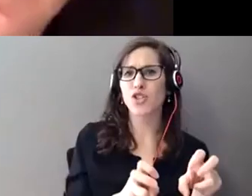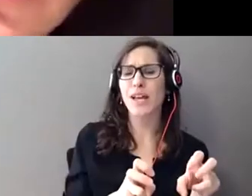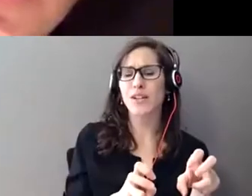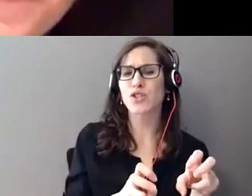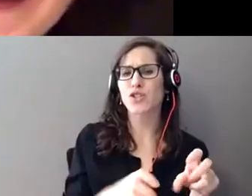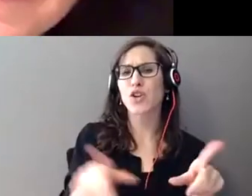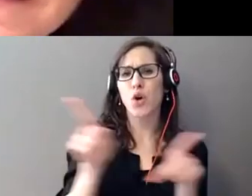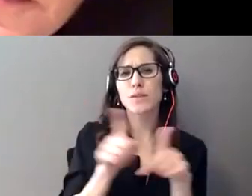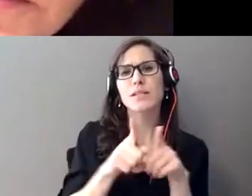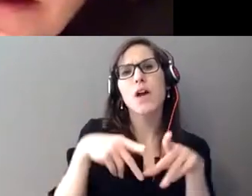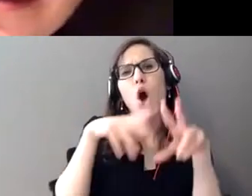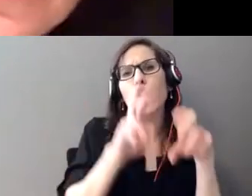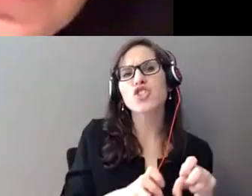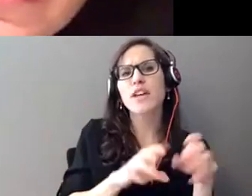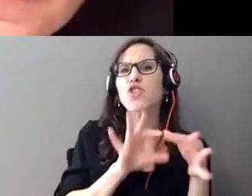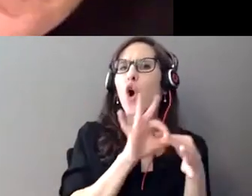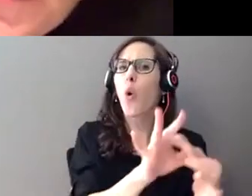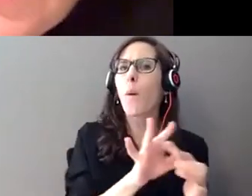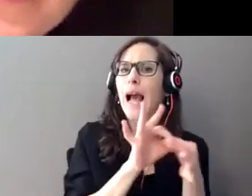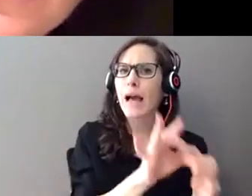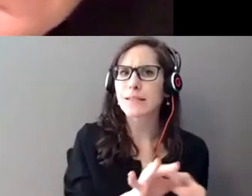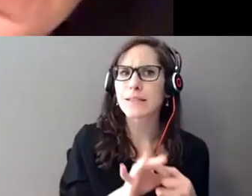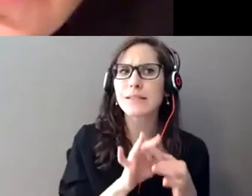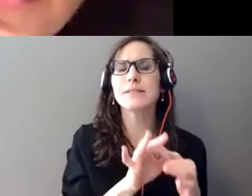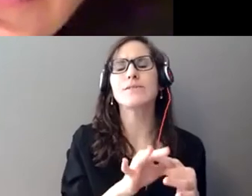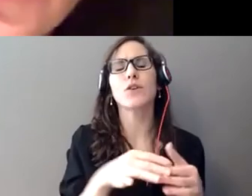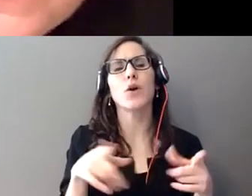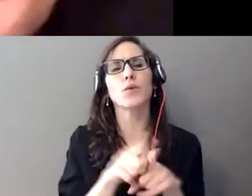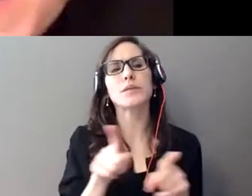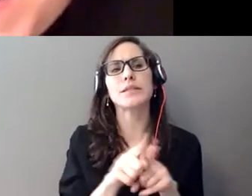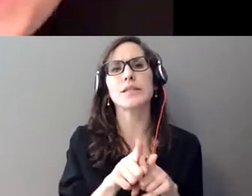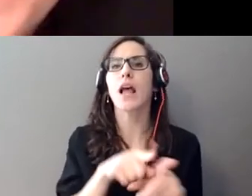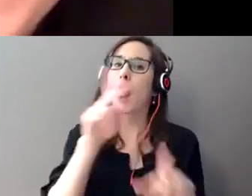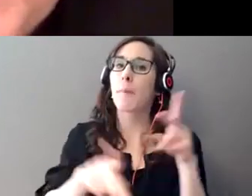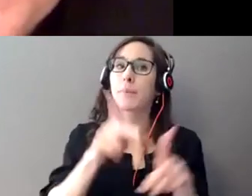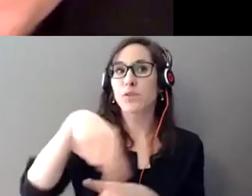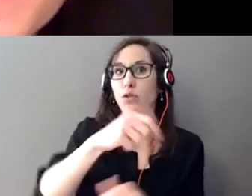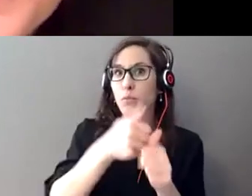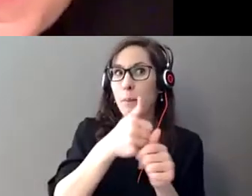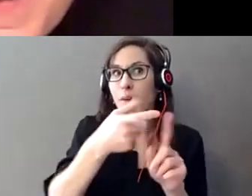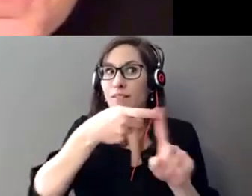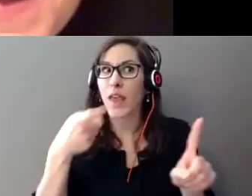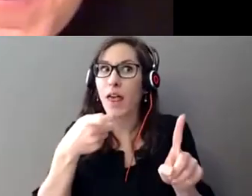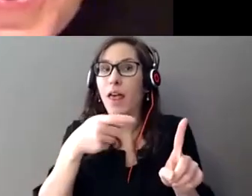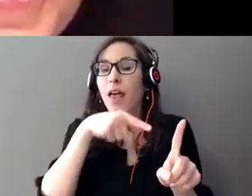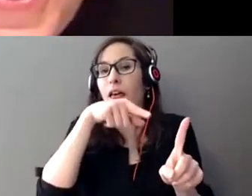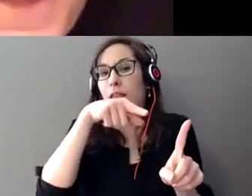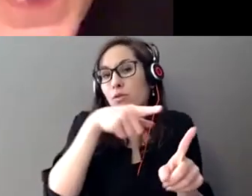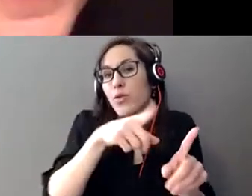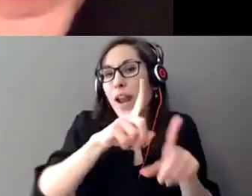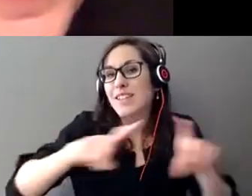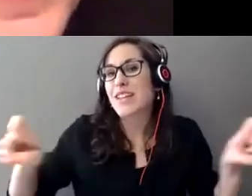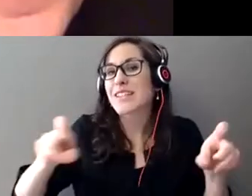la recherche coopérative et où les personnes issues de la diversité capacitaire je vais te dire comme ça maintenant